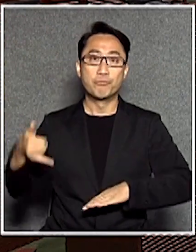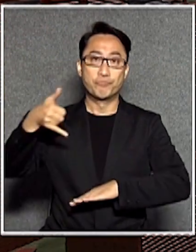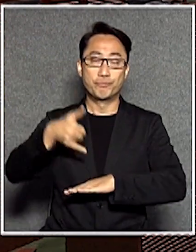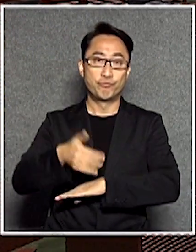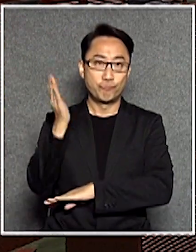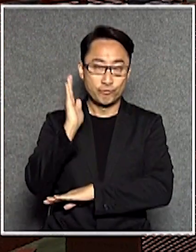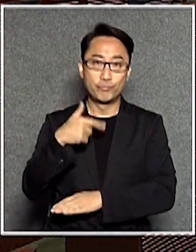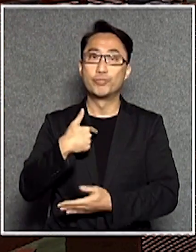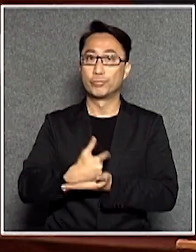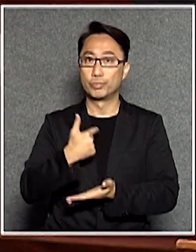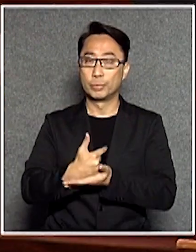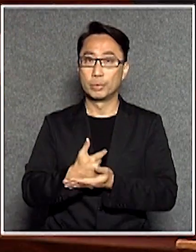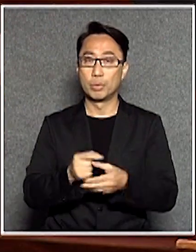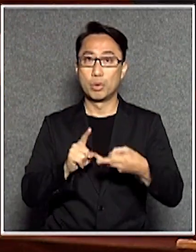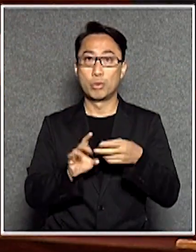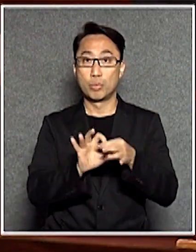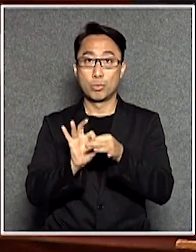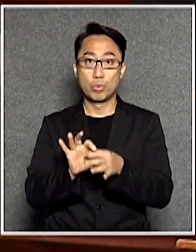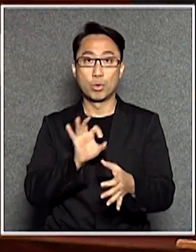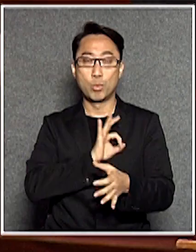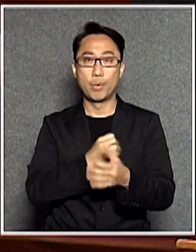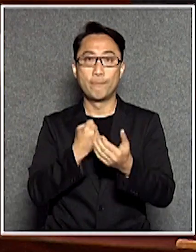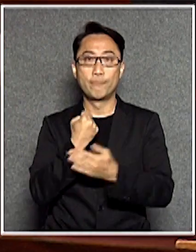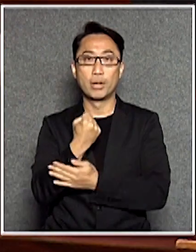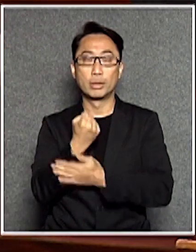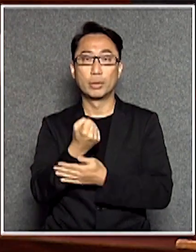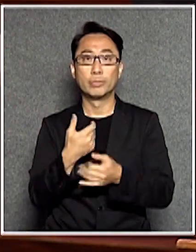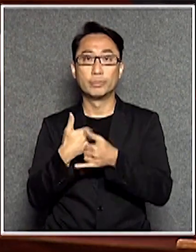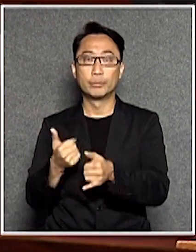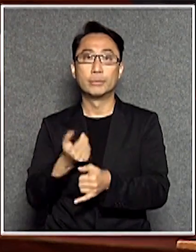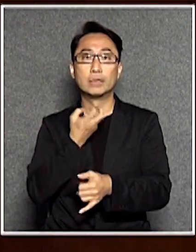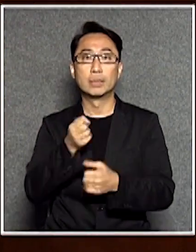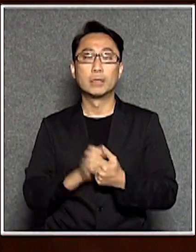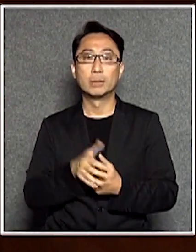一下話的。工聯會反對今次的彈劾，多謝主席。